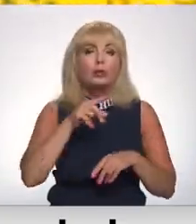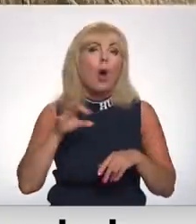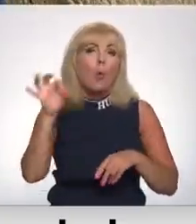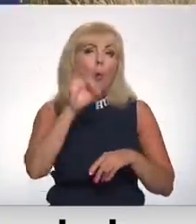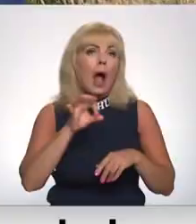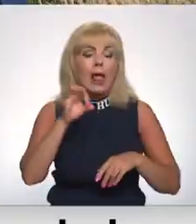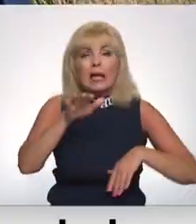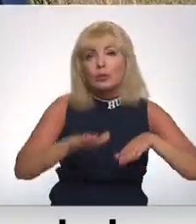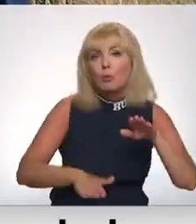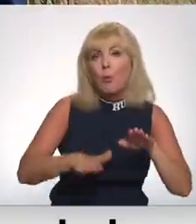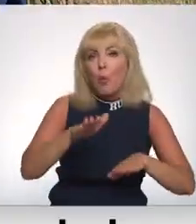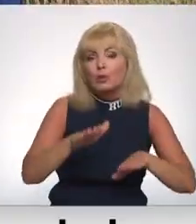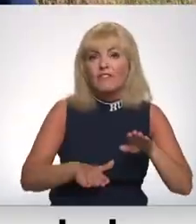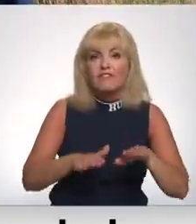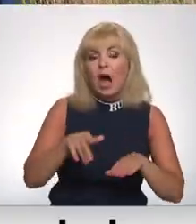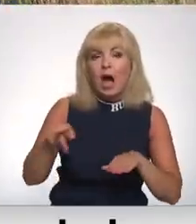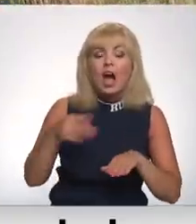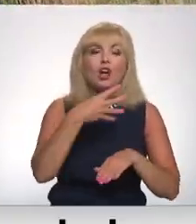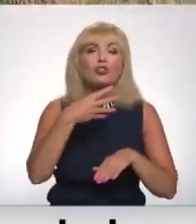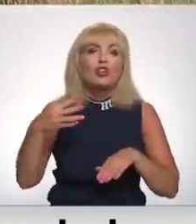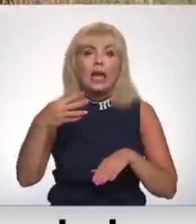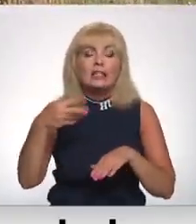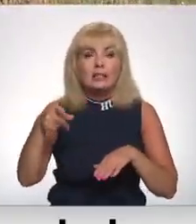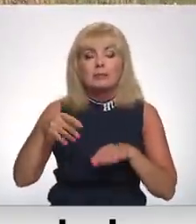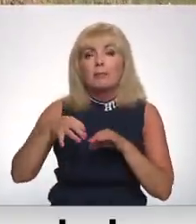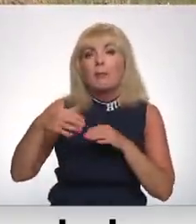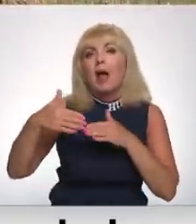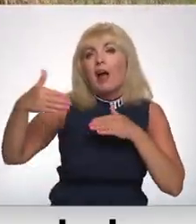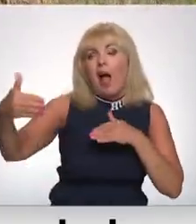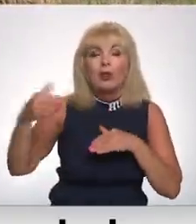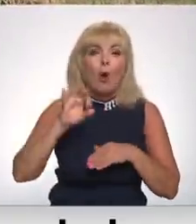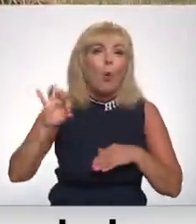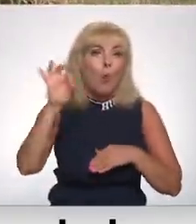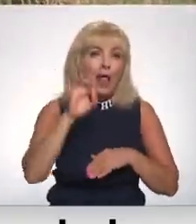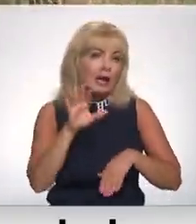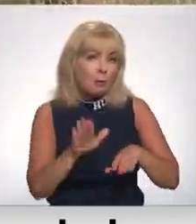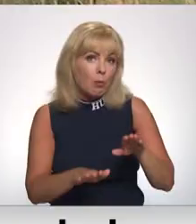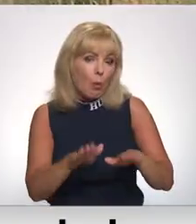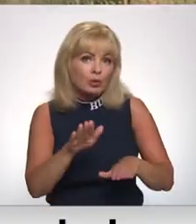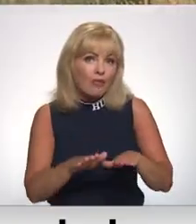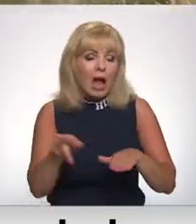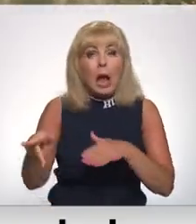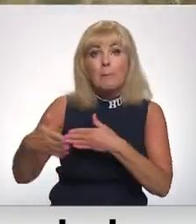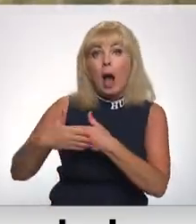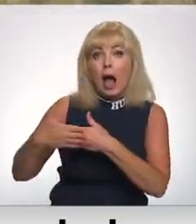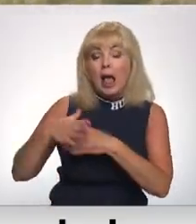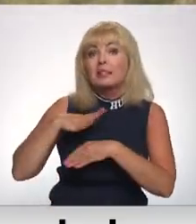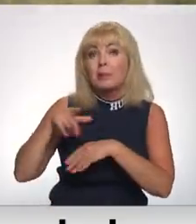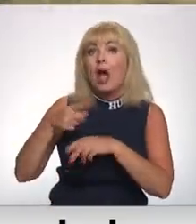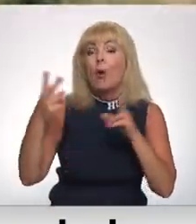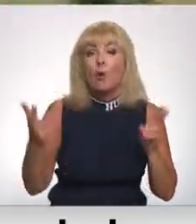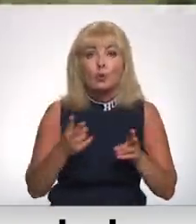muguras kādi 400 metri attālumā ir Olainas purvs, un tātad no šī purva malas, kur izcēlās